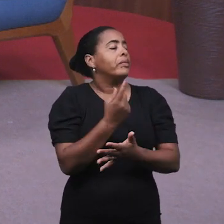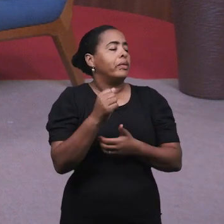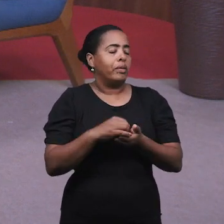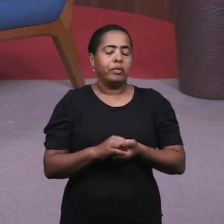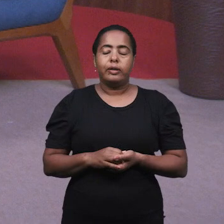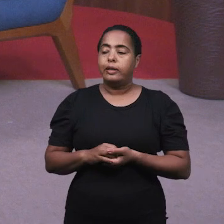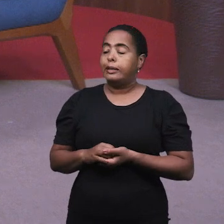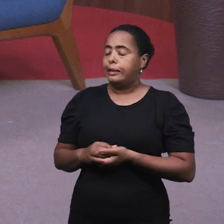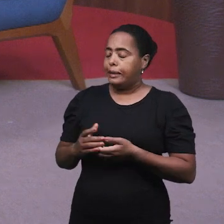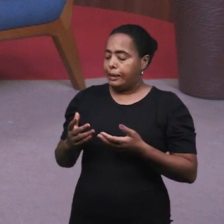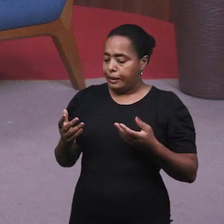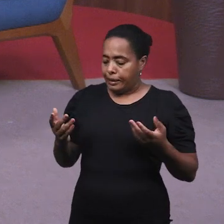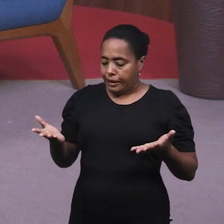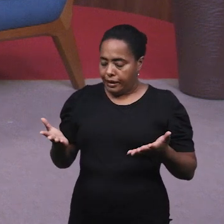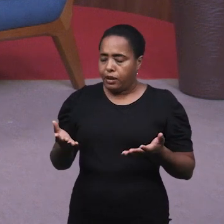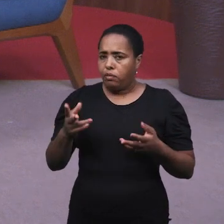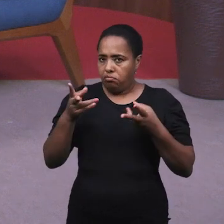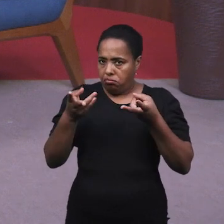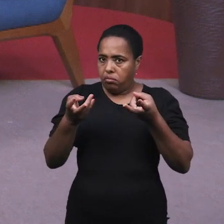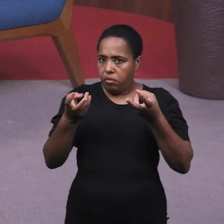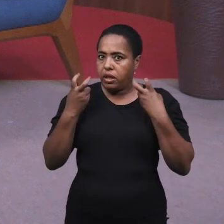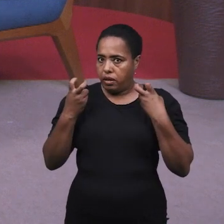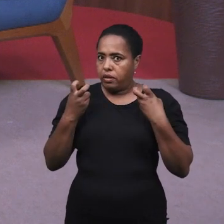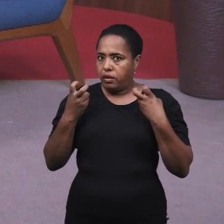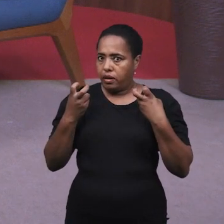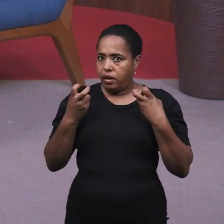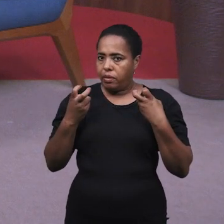bien que cette expérience de Marie